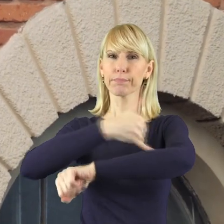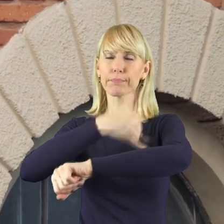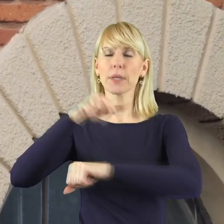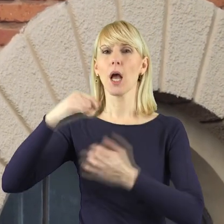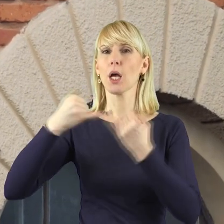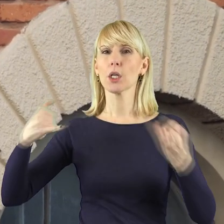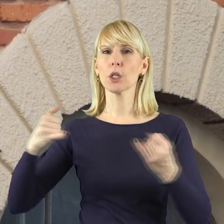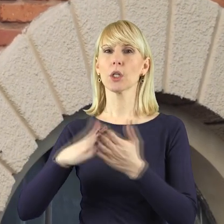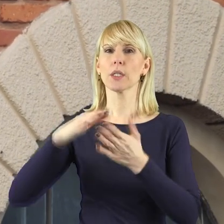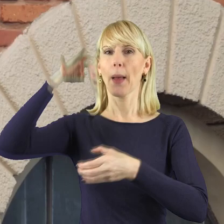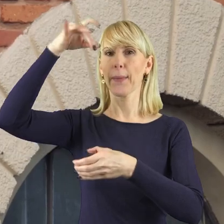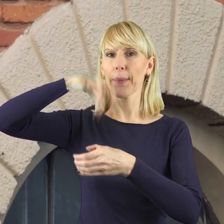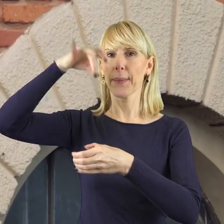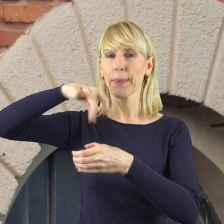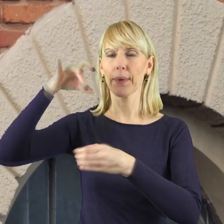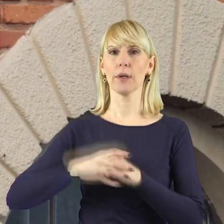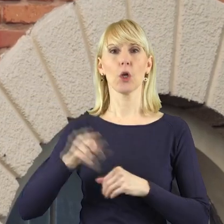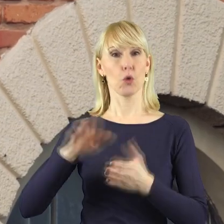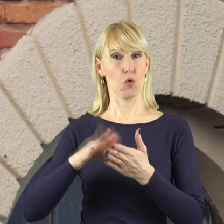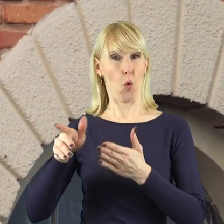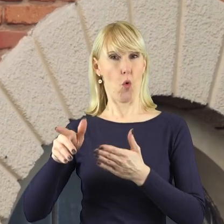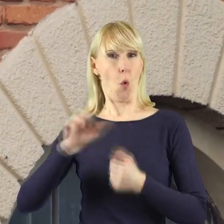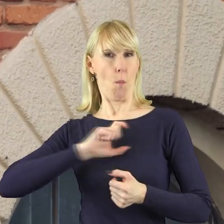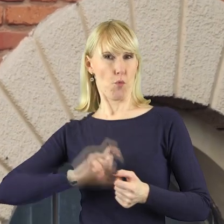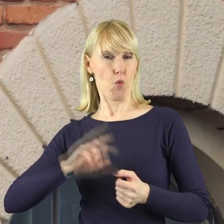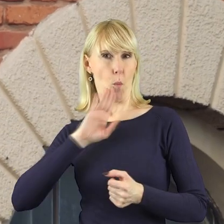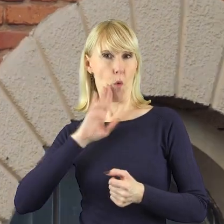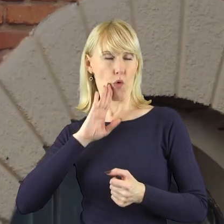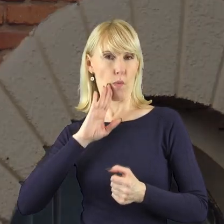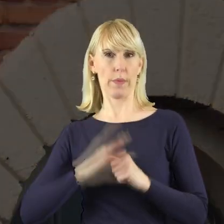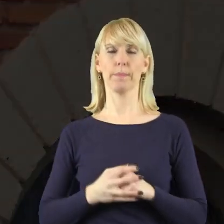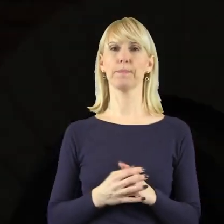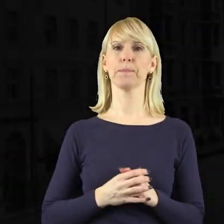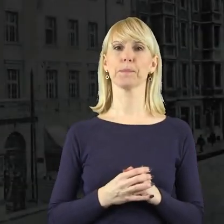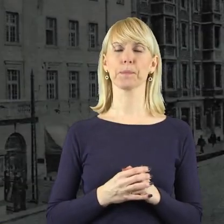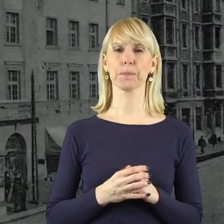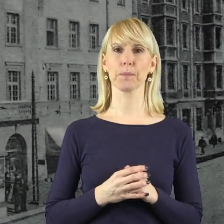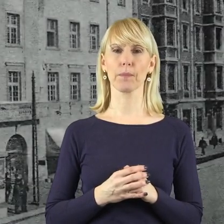atramentu, zdobienia wskazujące na funkcję biurową budynku, na którym się znajdują.